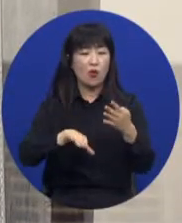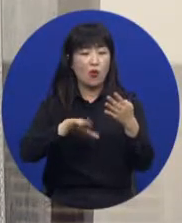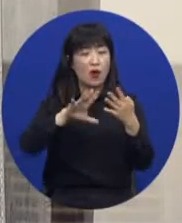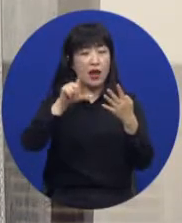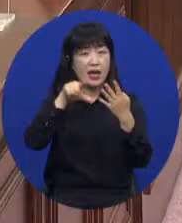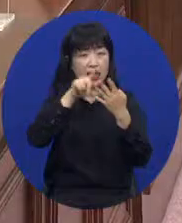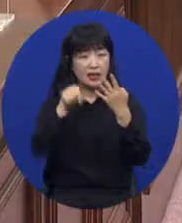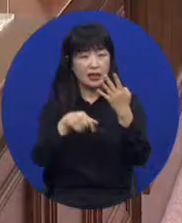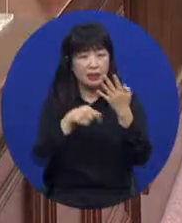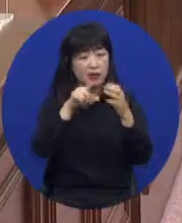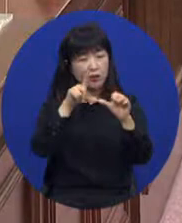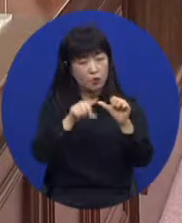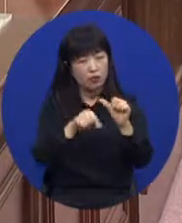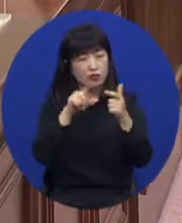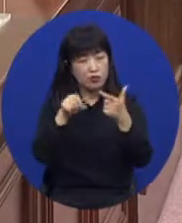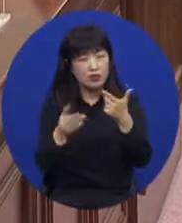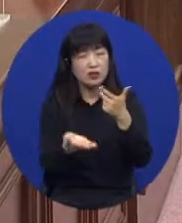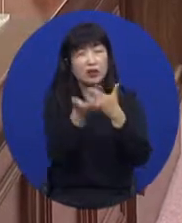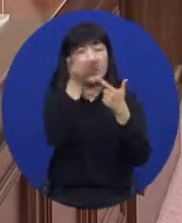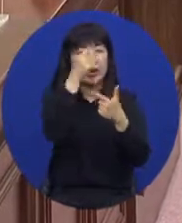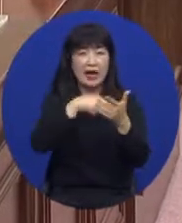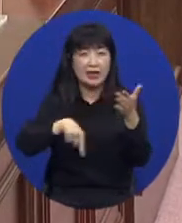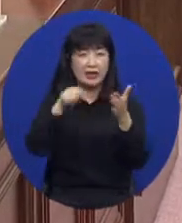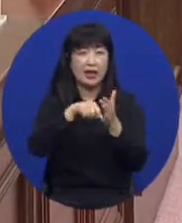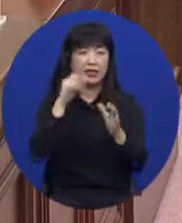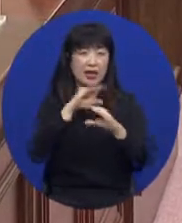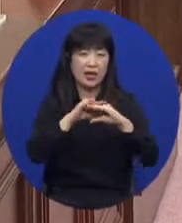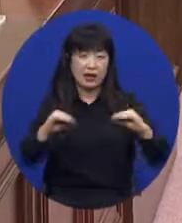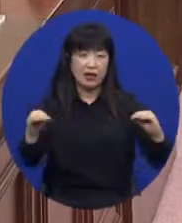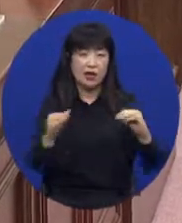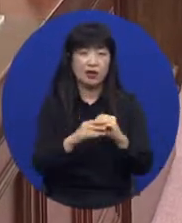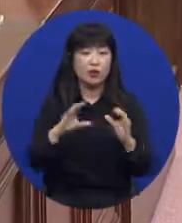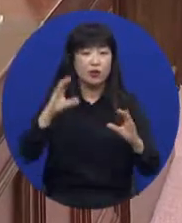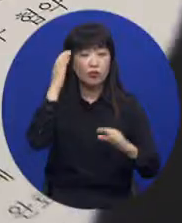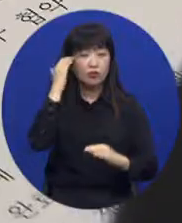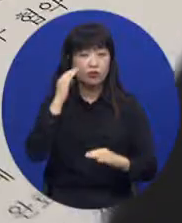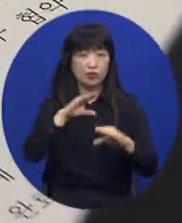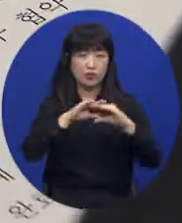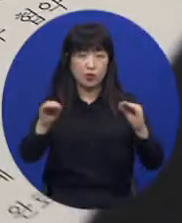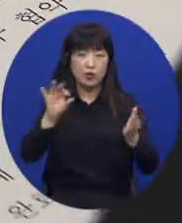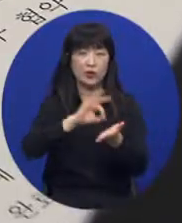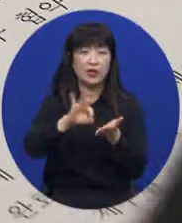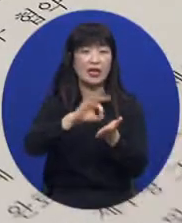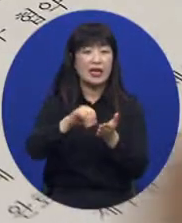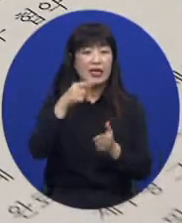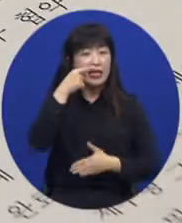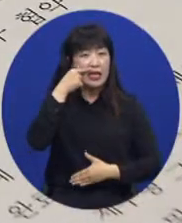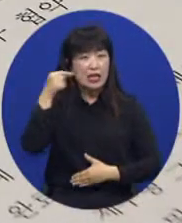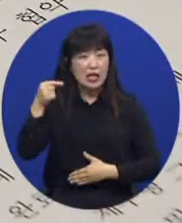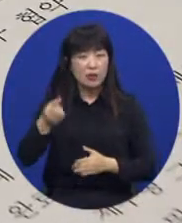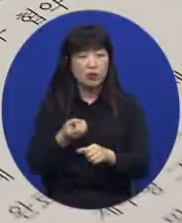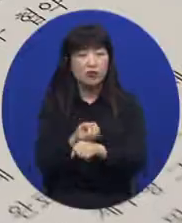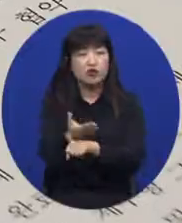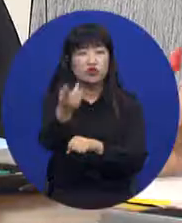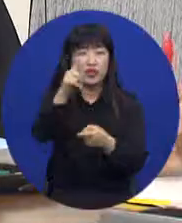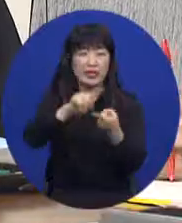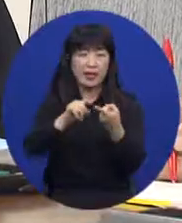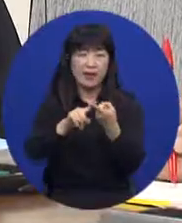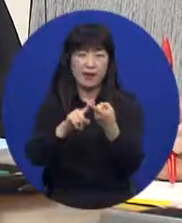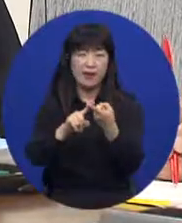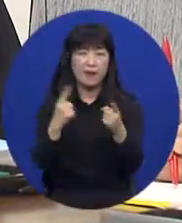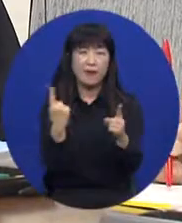추진할 계획이어서 제주산 수산물의 국내 소비와 일본 수출 감소에 따른